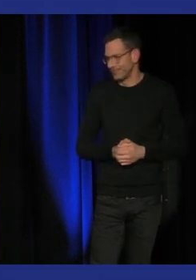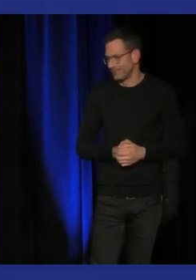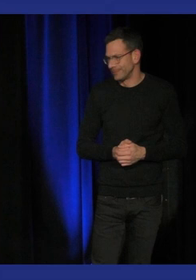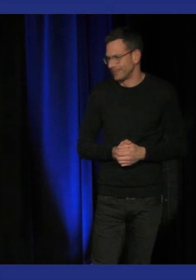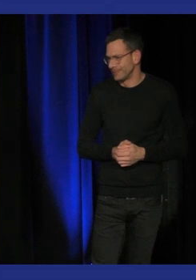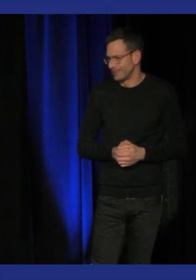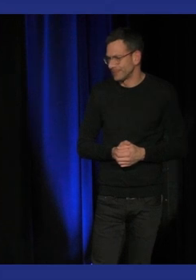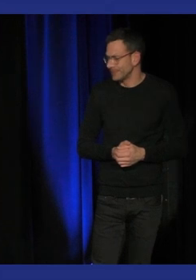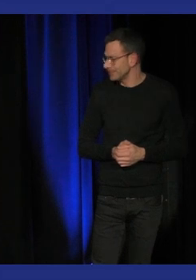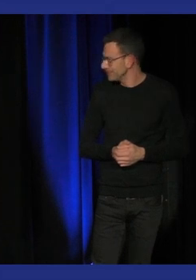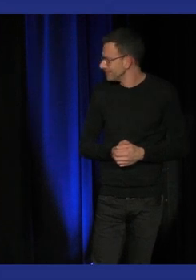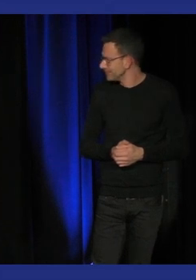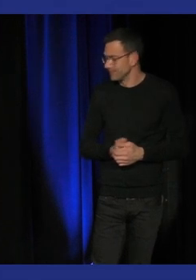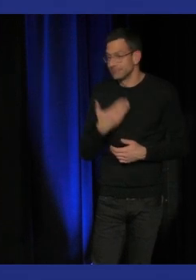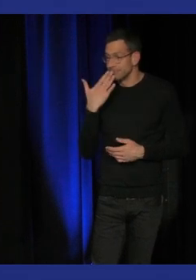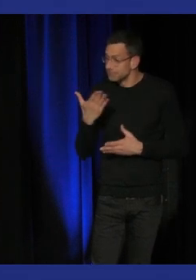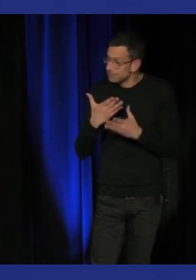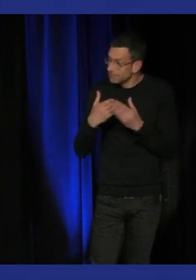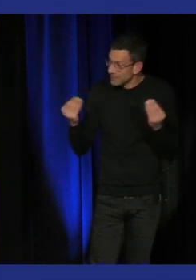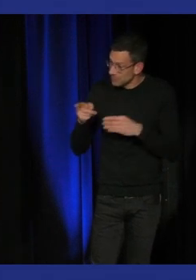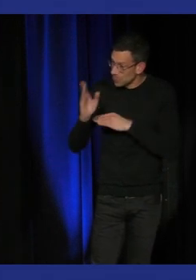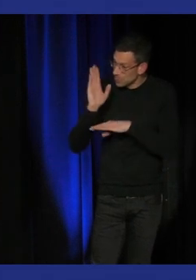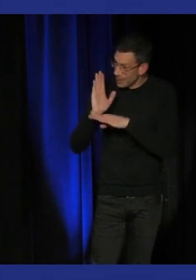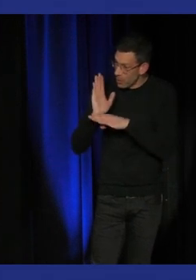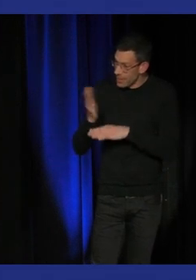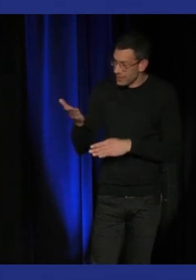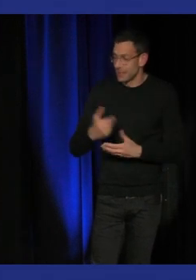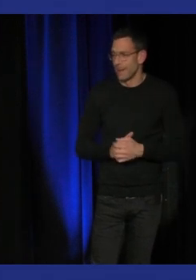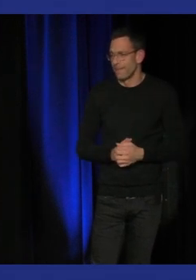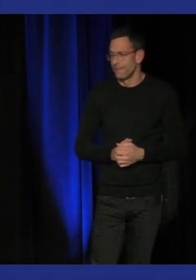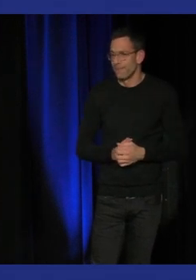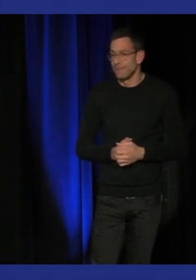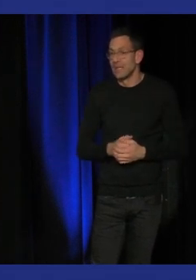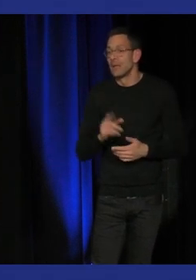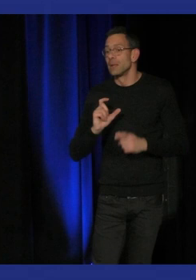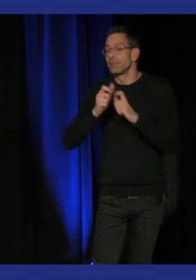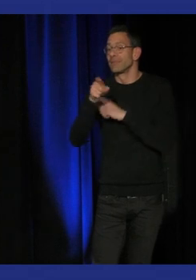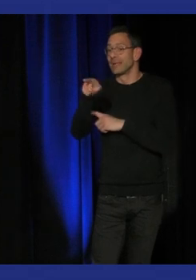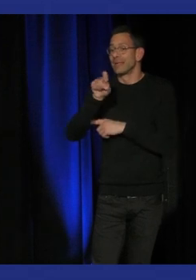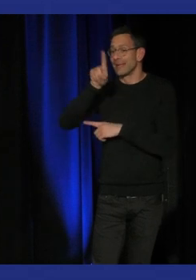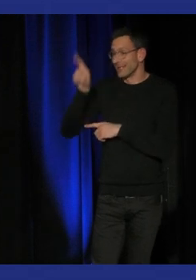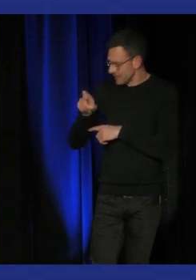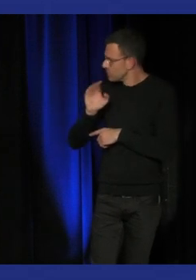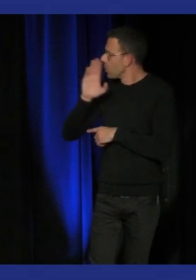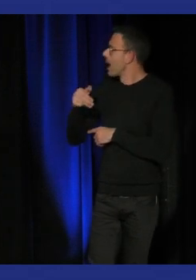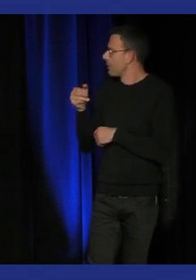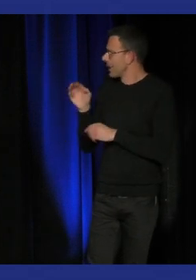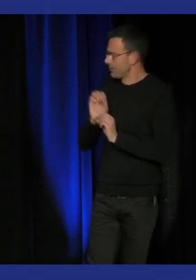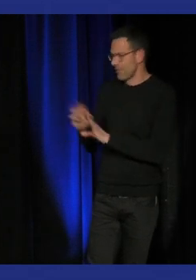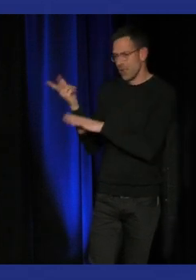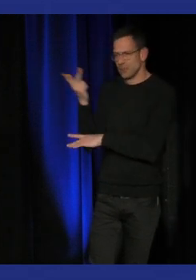Voilà. Merci beaucoup pour ce témoignage aussi. Et une question derrière. Ouais. Et après, on vous